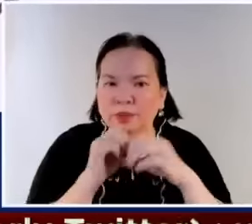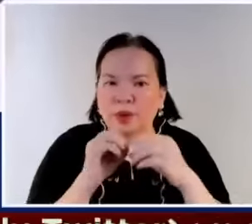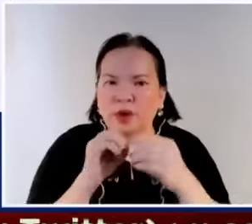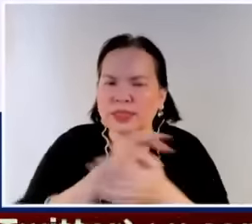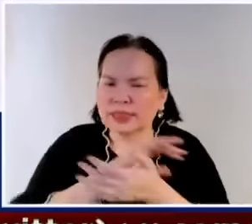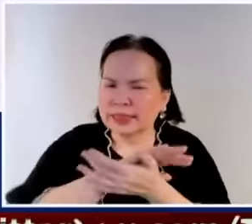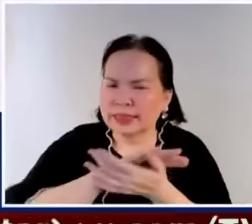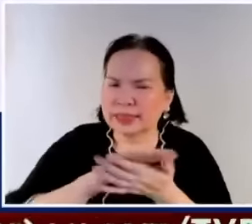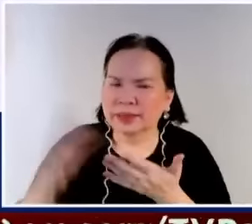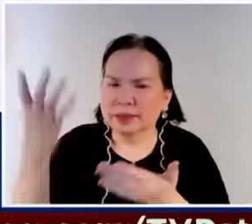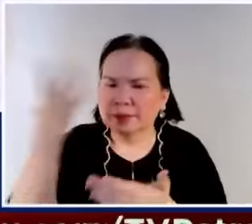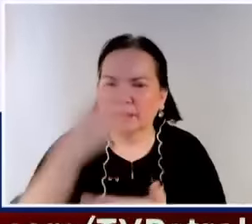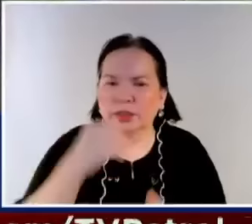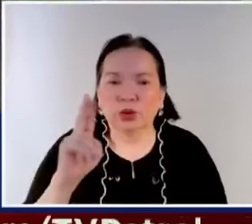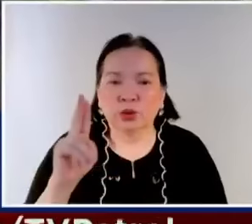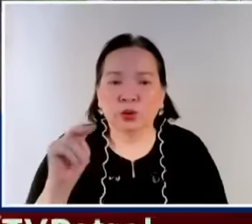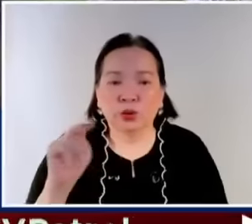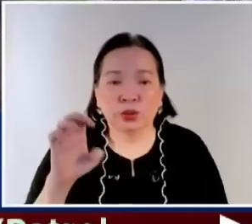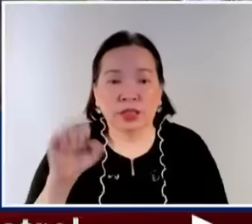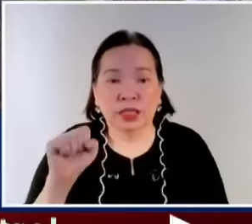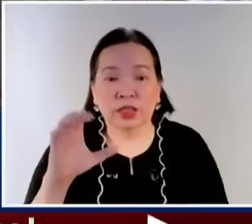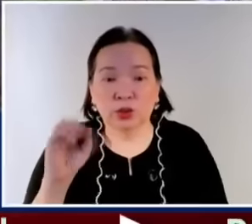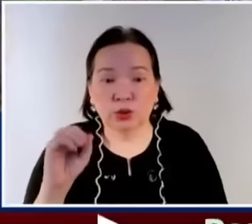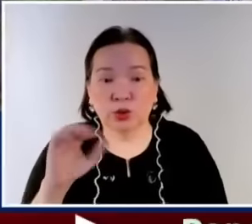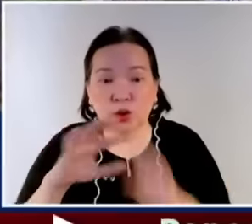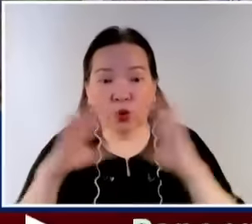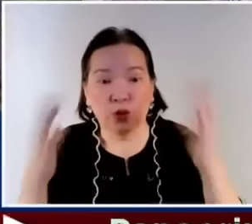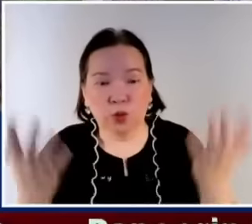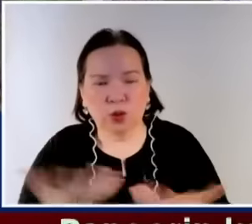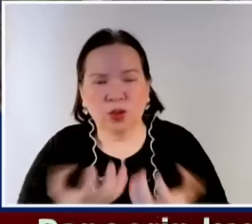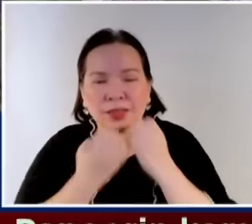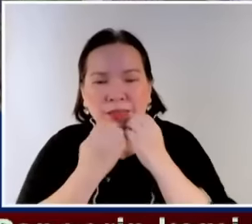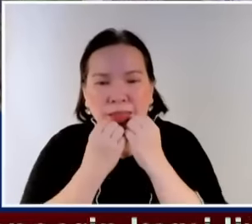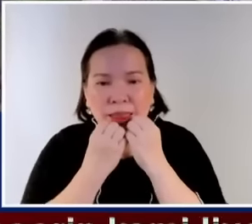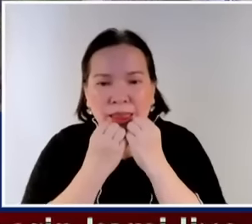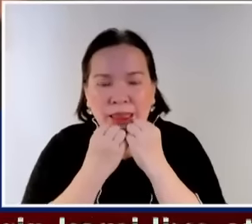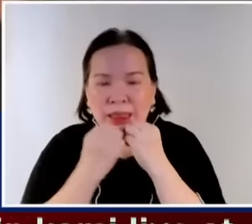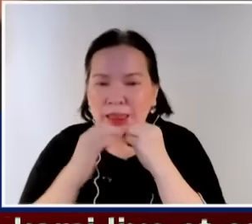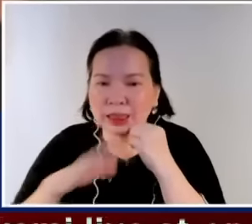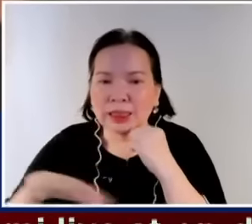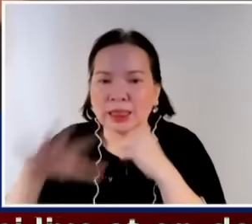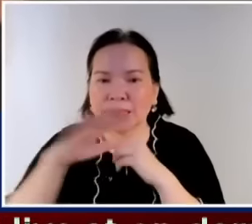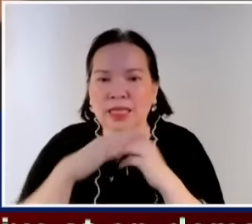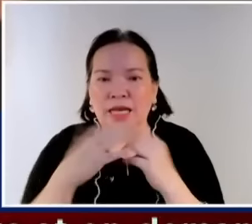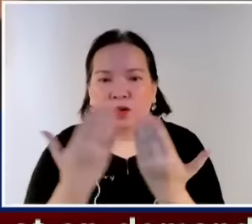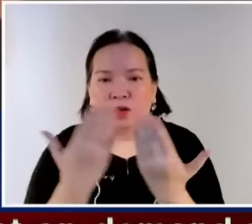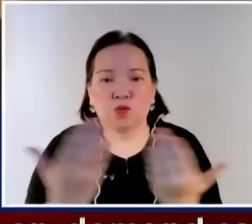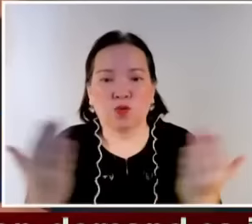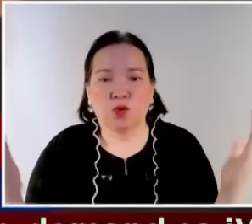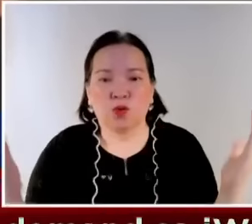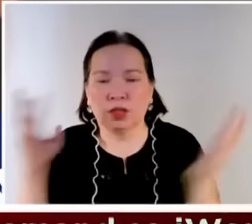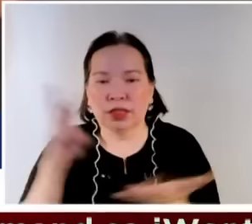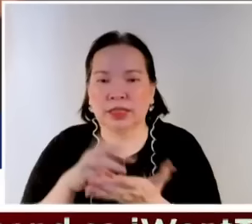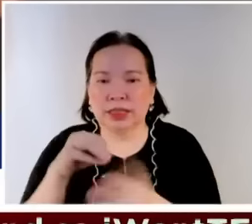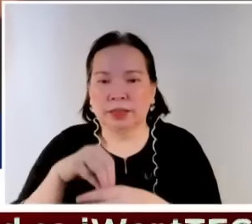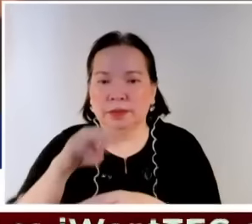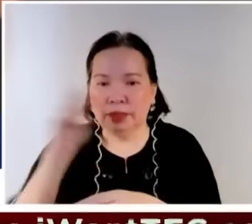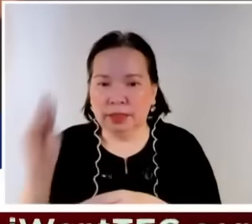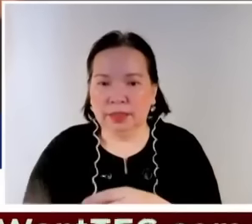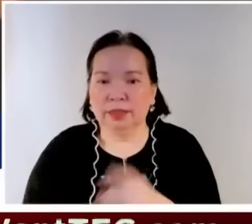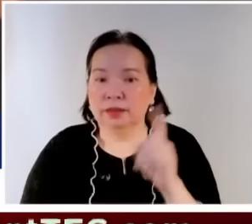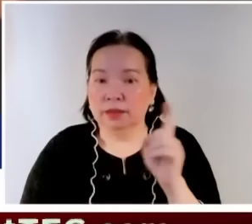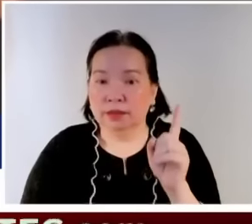na UNESCO World Heritage Site ang tinaguriang Walled City of Manila. Ito pong mga proyektong ito ay isa sa mga